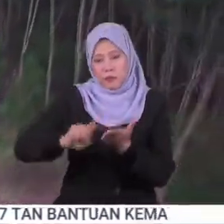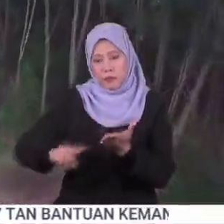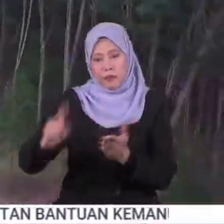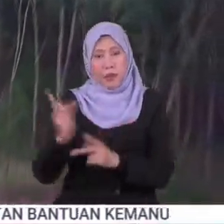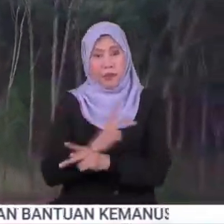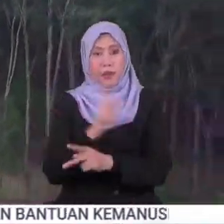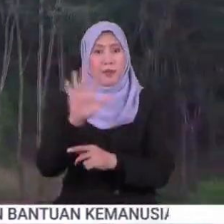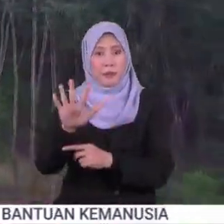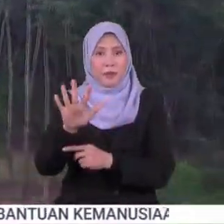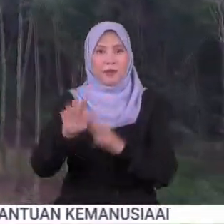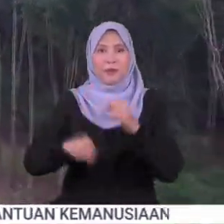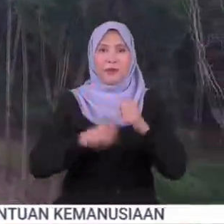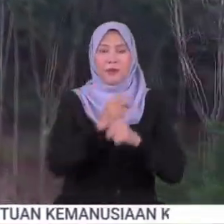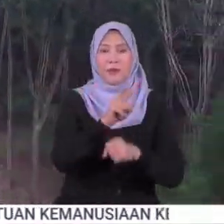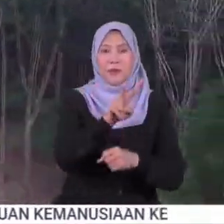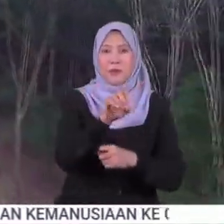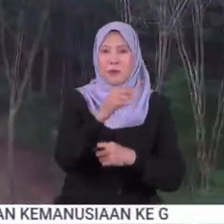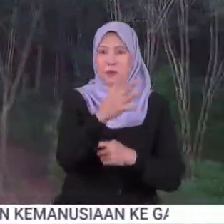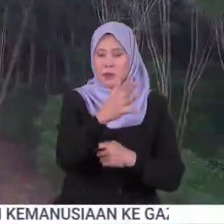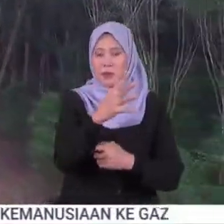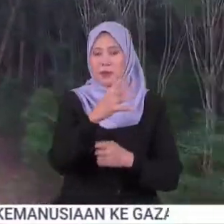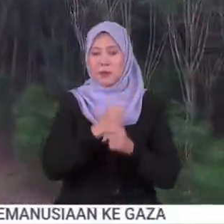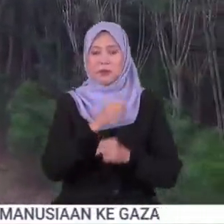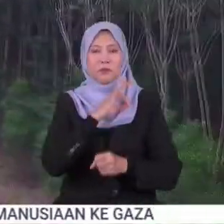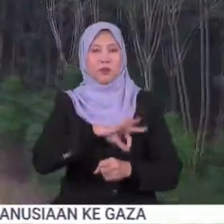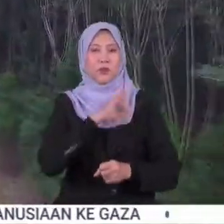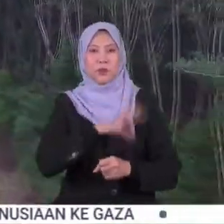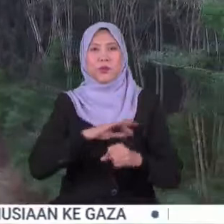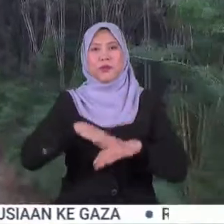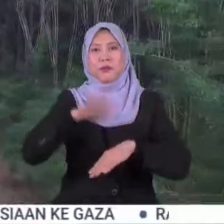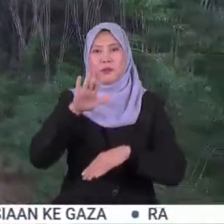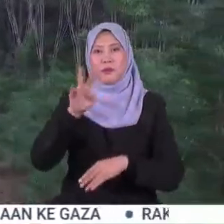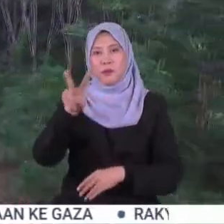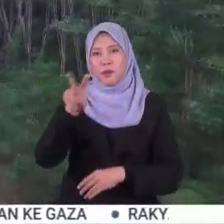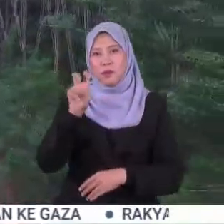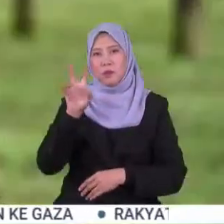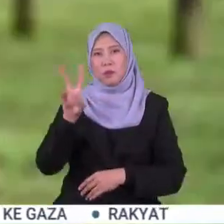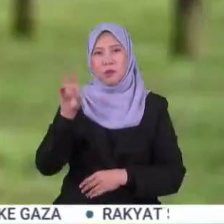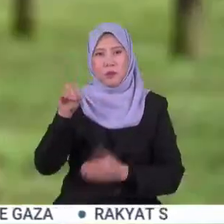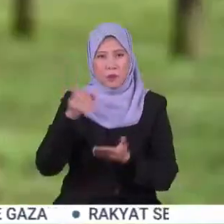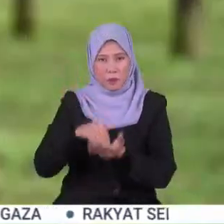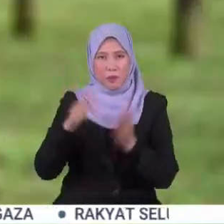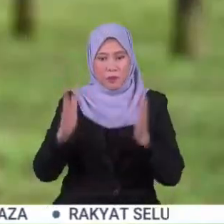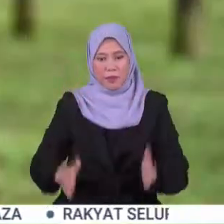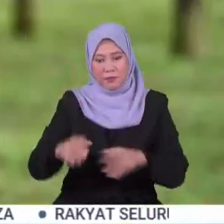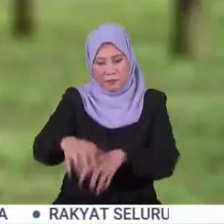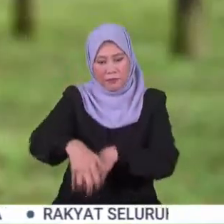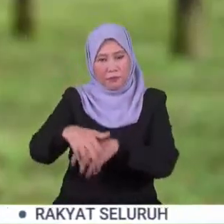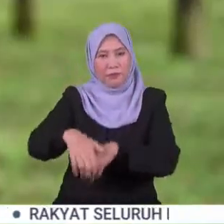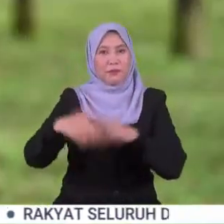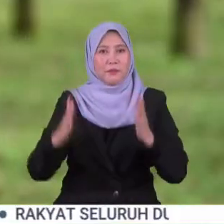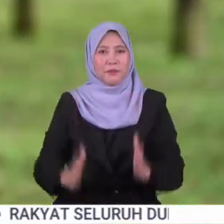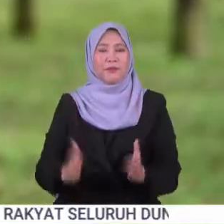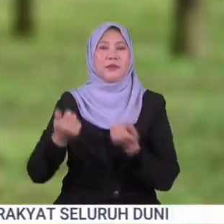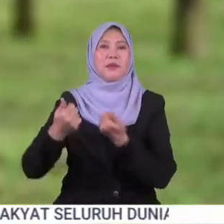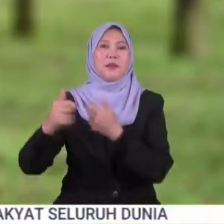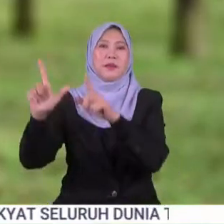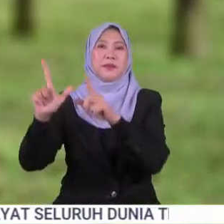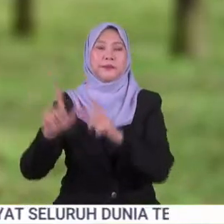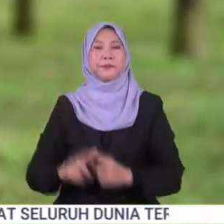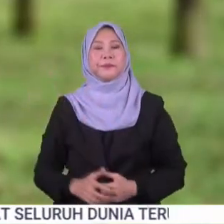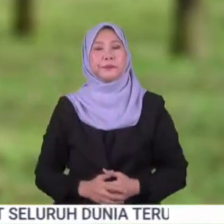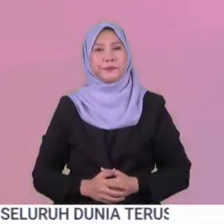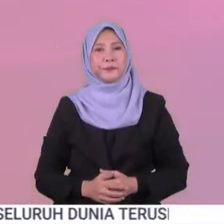kelima sejak 2015 dan memberi manfaat kepada lebih 270,000 pekebun kecil getah yang layak.